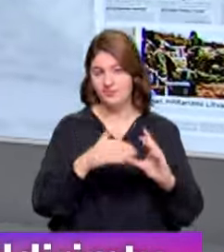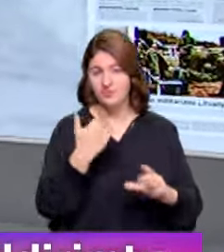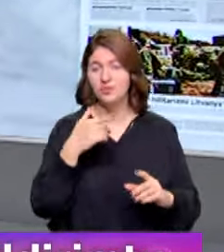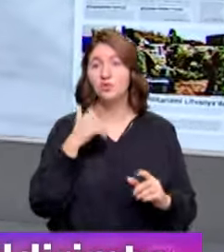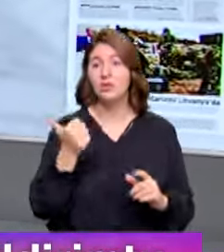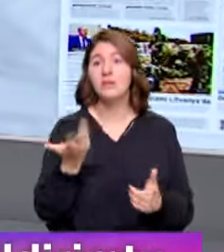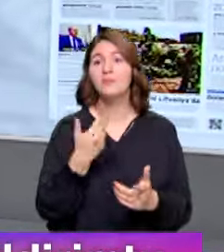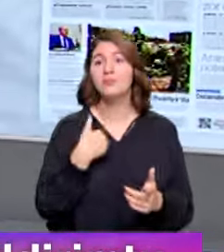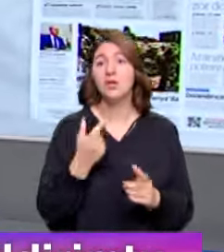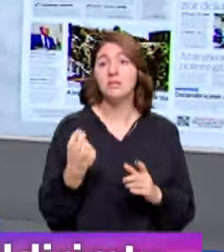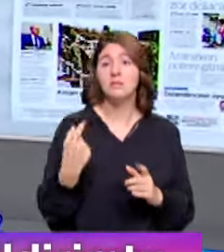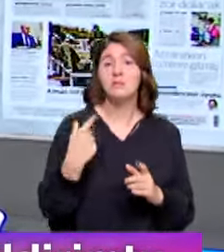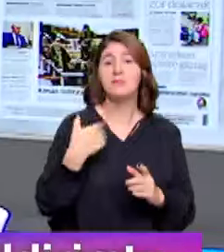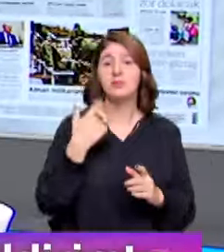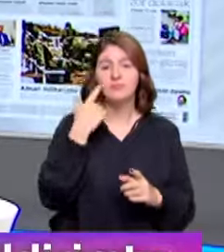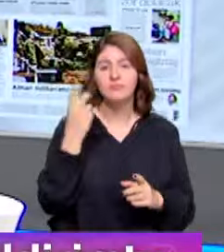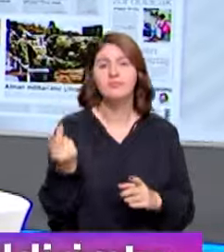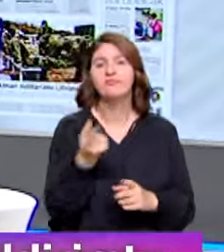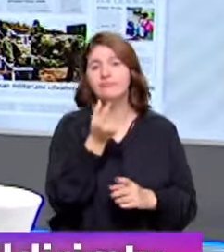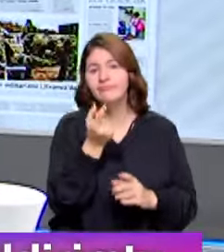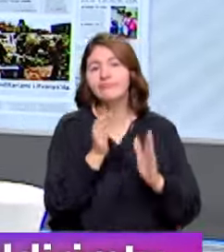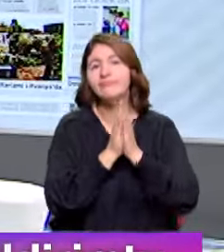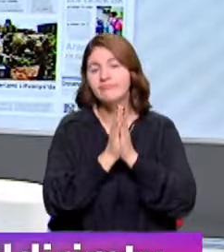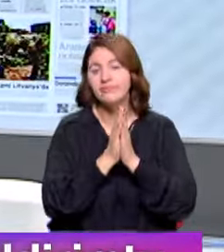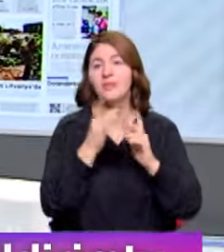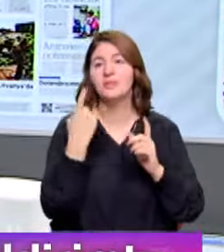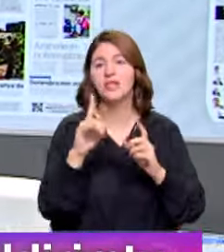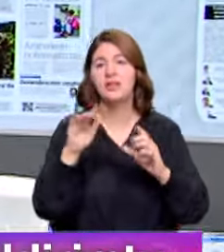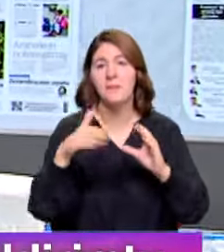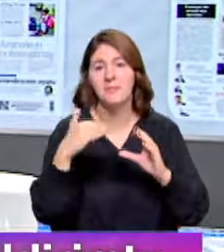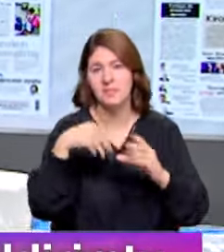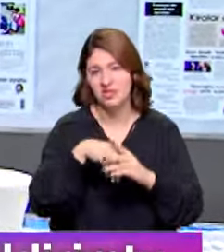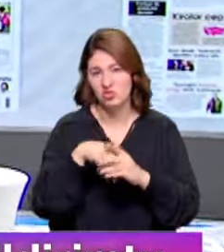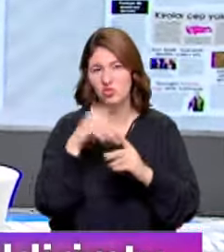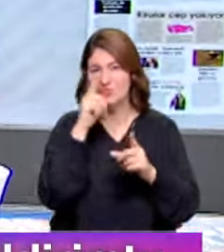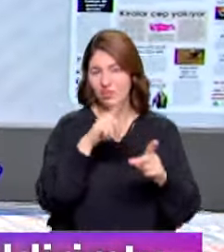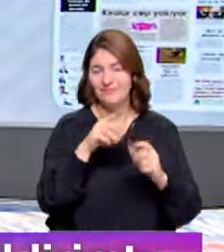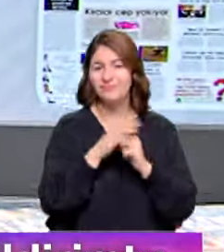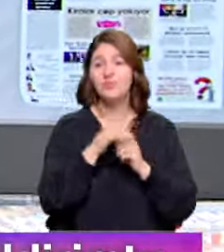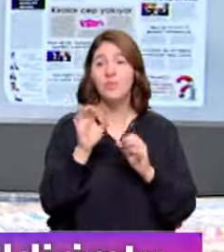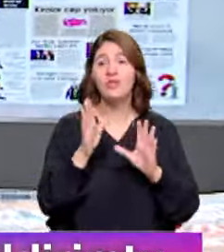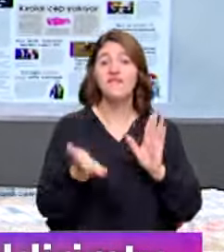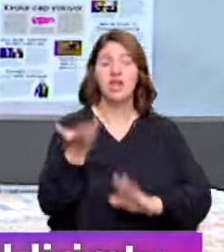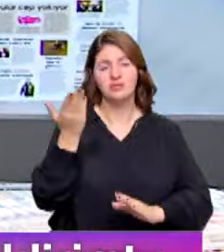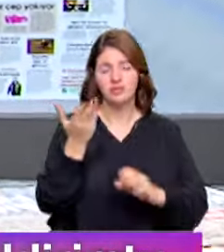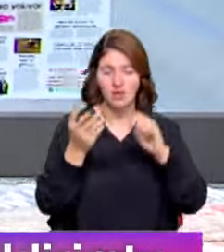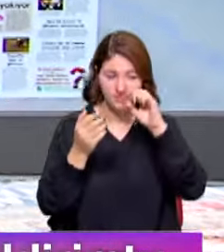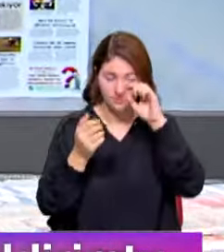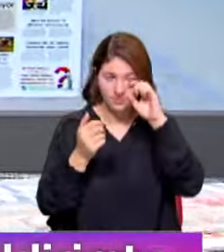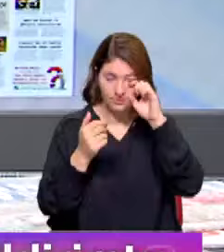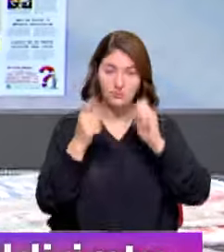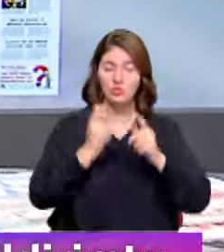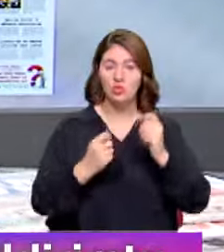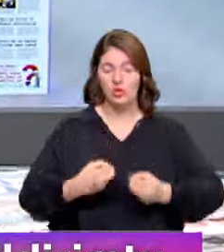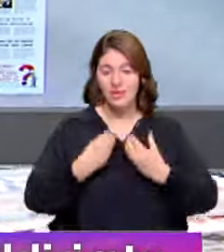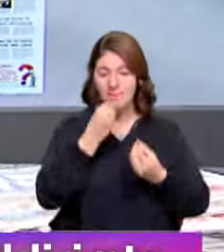bize yazmış ama gözümüzden kaçtığı için tabii ki binlerce mesaj içerisinde. Bu kadar da fazla süt